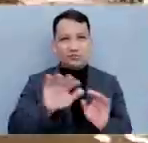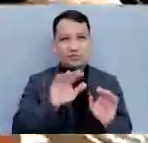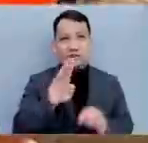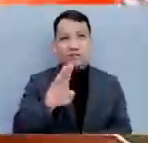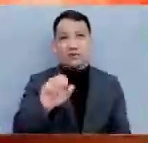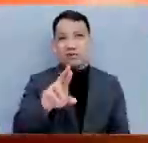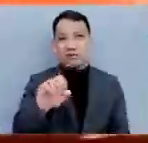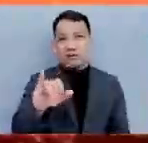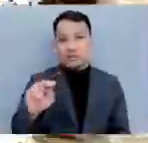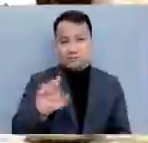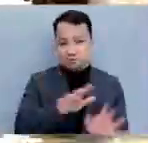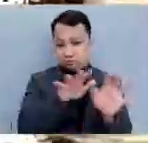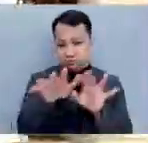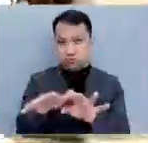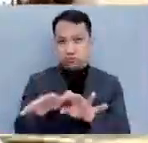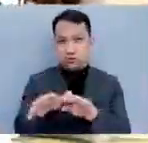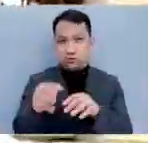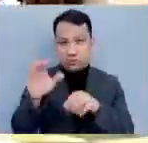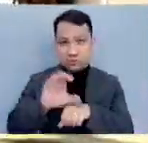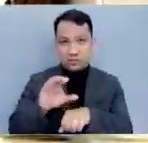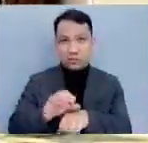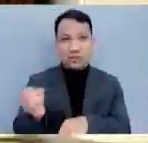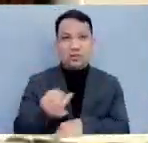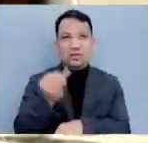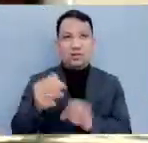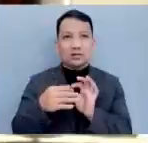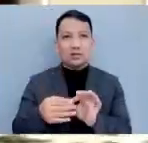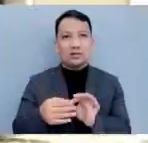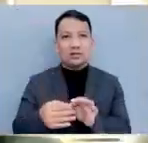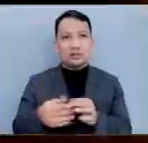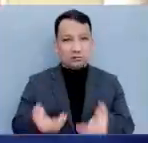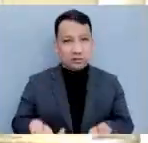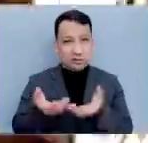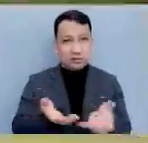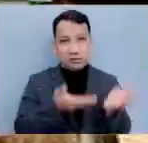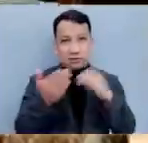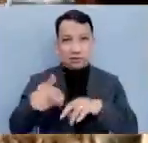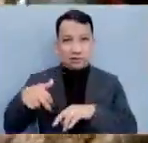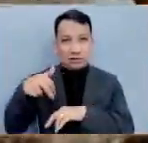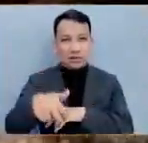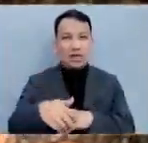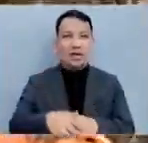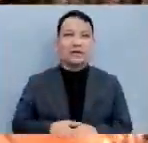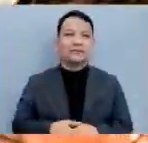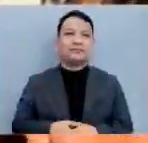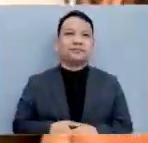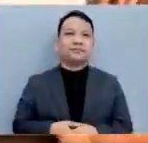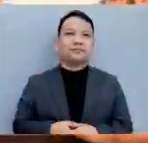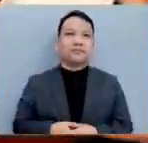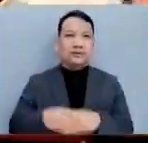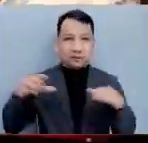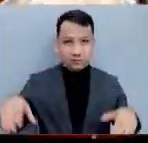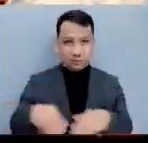kundi lumusong sa tubig. Habang ang ilan, nagpabuhat na para makatawid sa baha. At ang kasalang